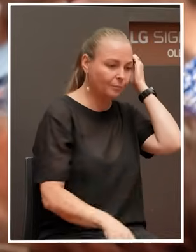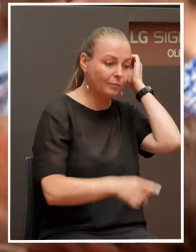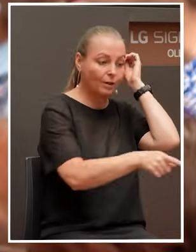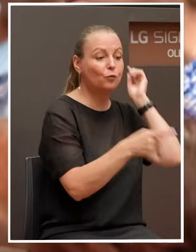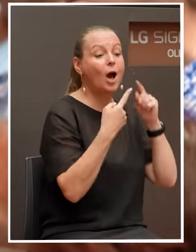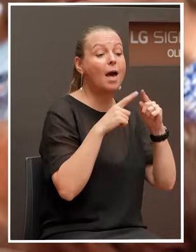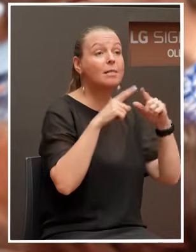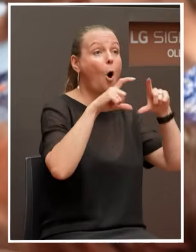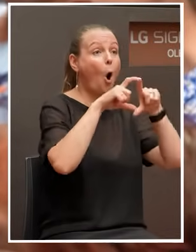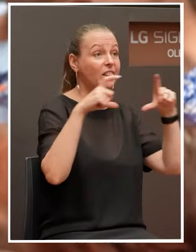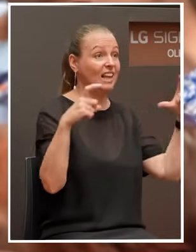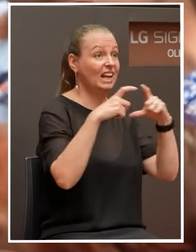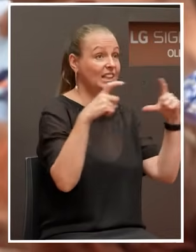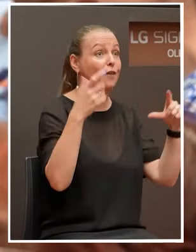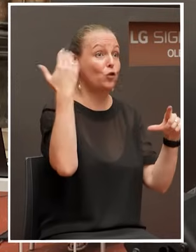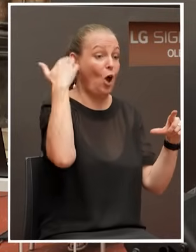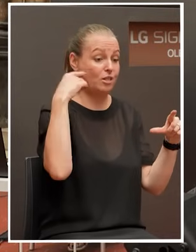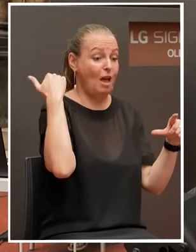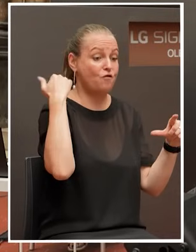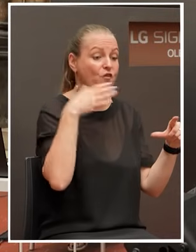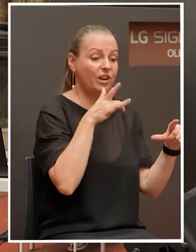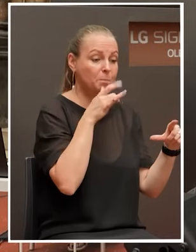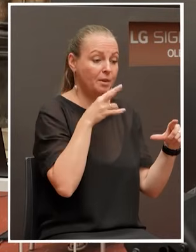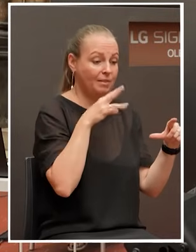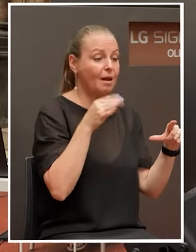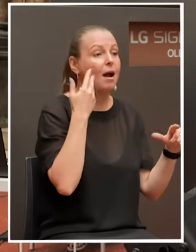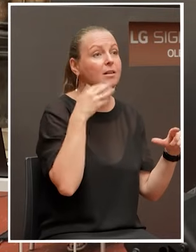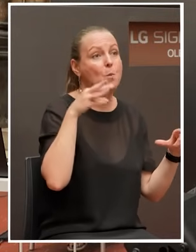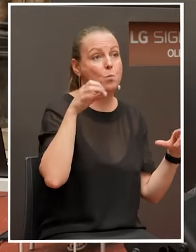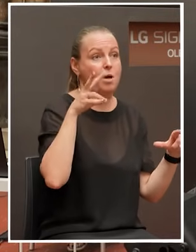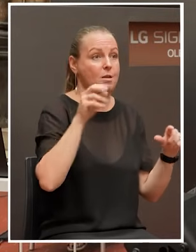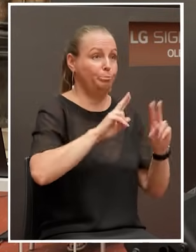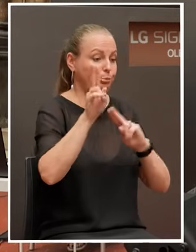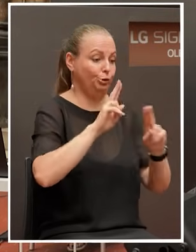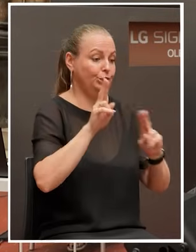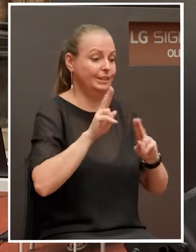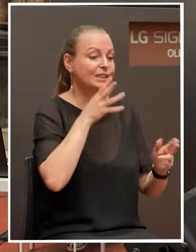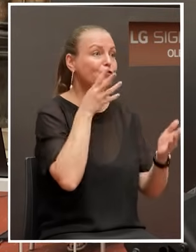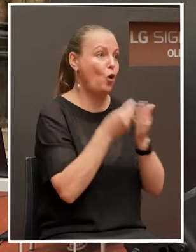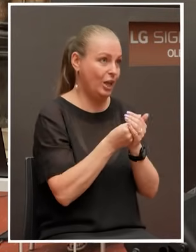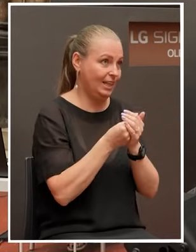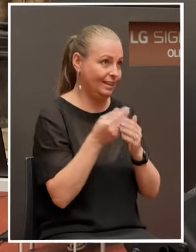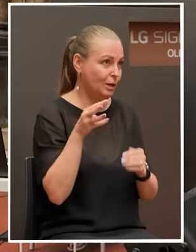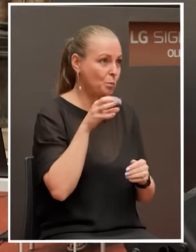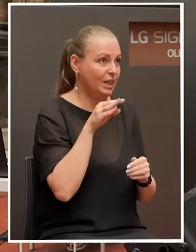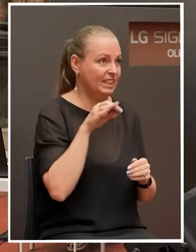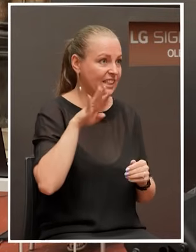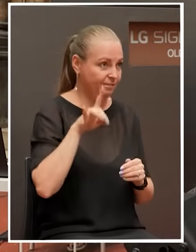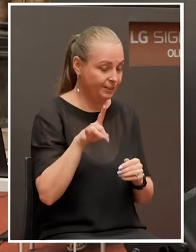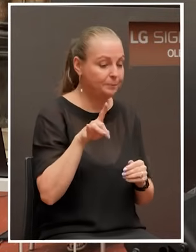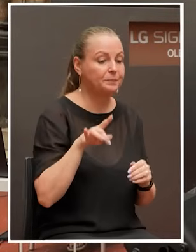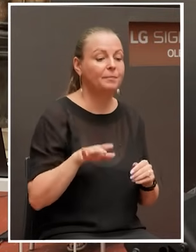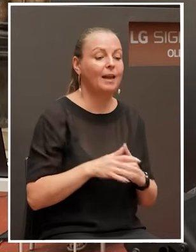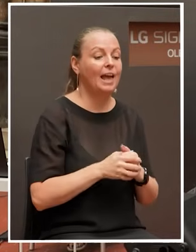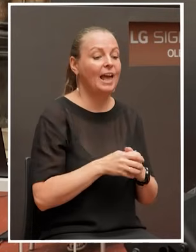Это открытки примерно того же времени, когда Моне работает над своими мотивами в районе